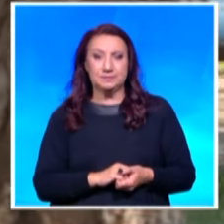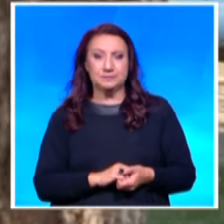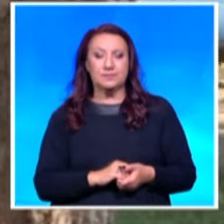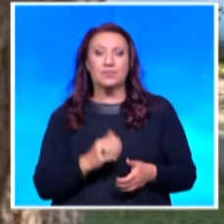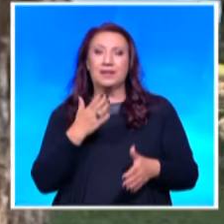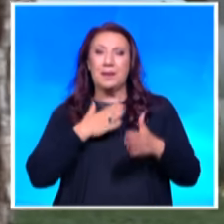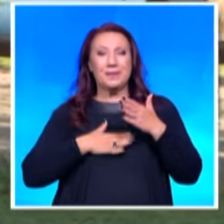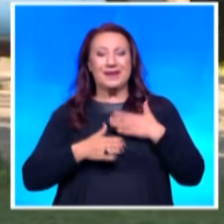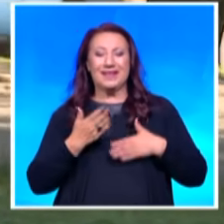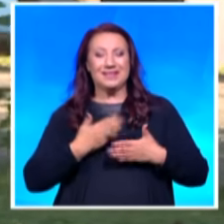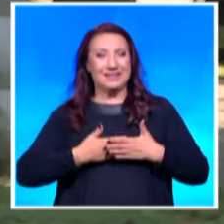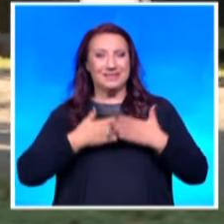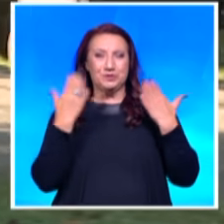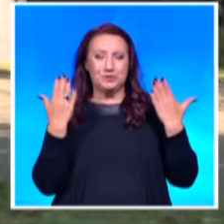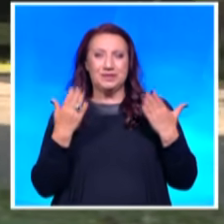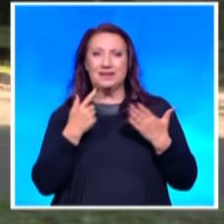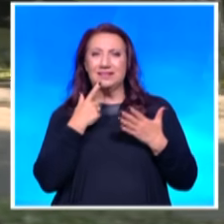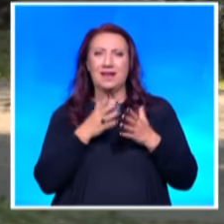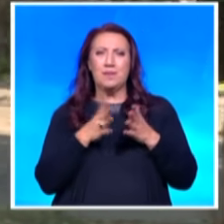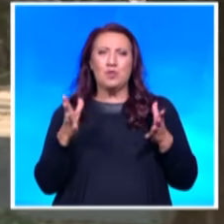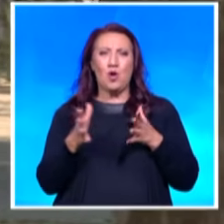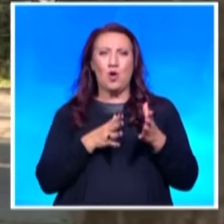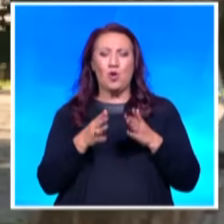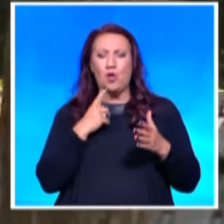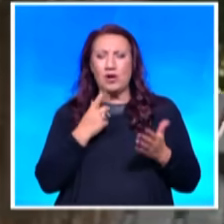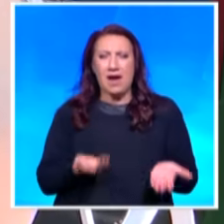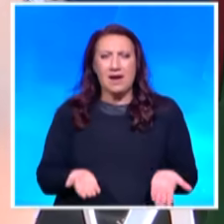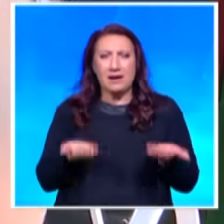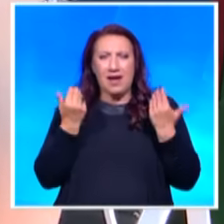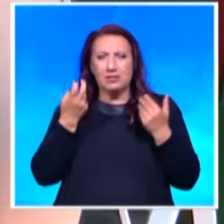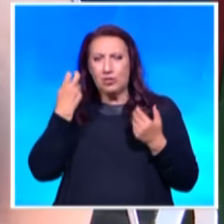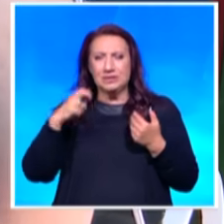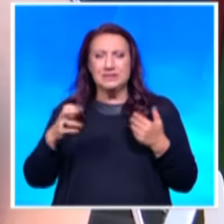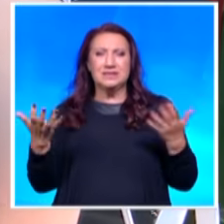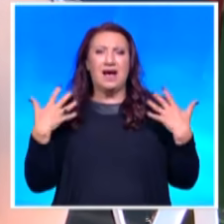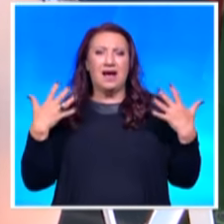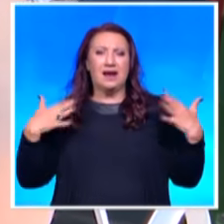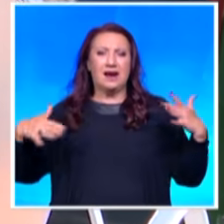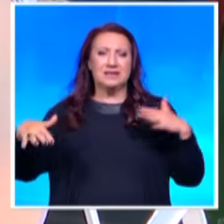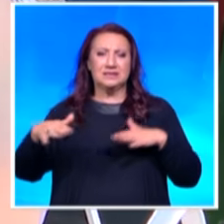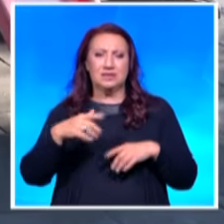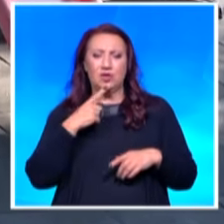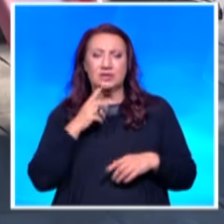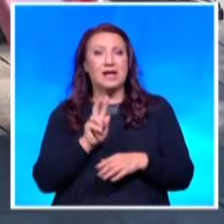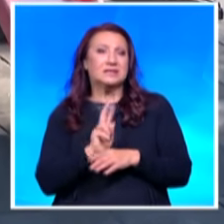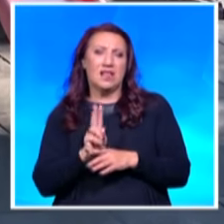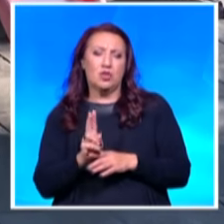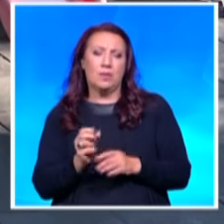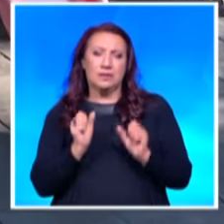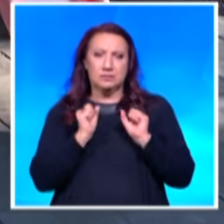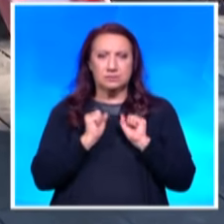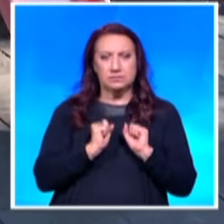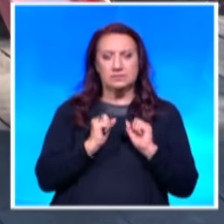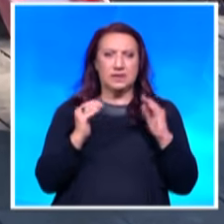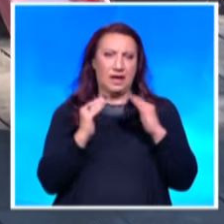Приятната утрин накара мнозина да заменят дневната разходка с ранна. Излизаме по-рано, след обед вкъщи. И